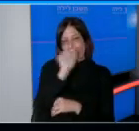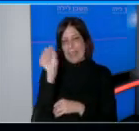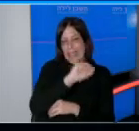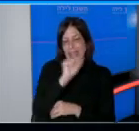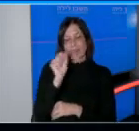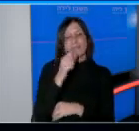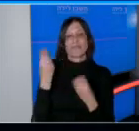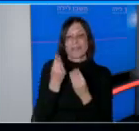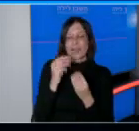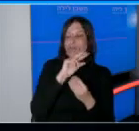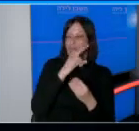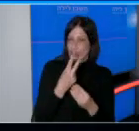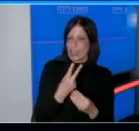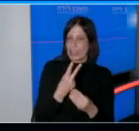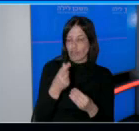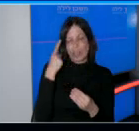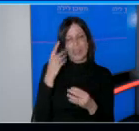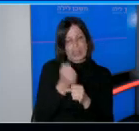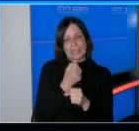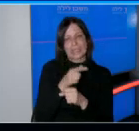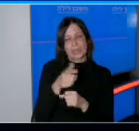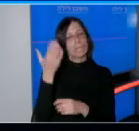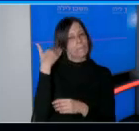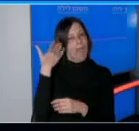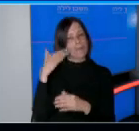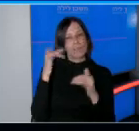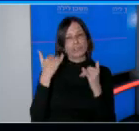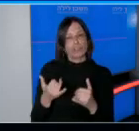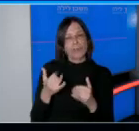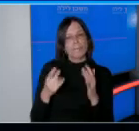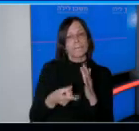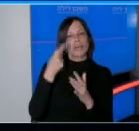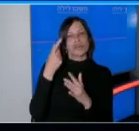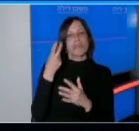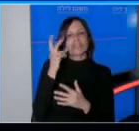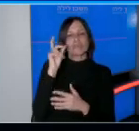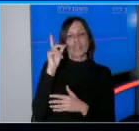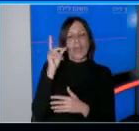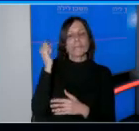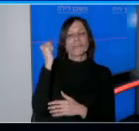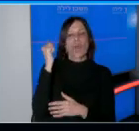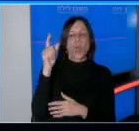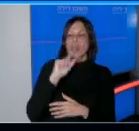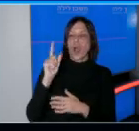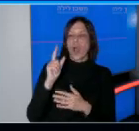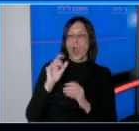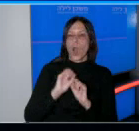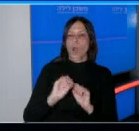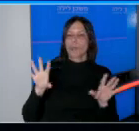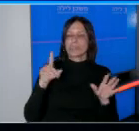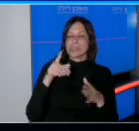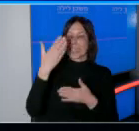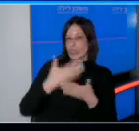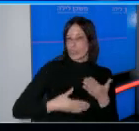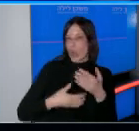יודע שאתה התעסקת עם זה בעבר ומתעסק עם זה המון, לראשונה מזה 20 שנה הביטוח הלאומי לא מוציא דוח עוני, שזה